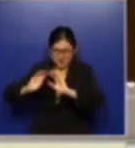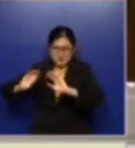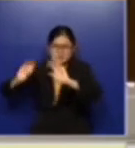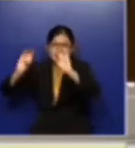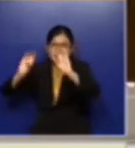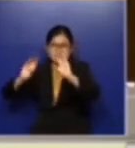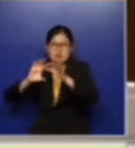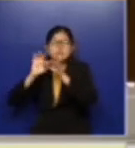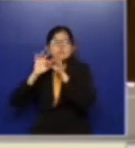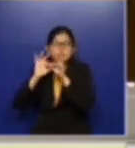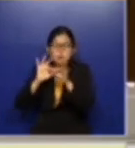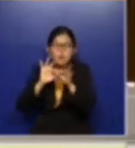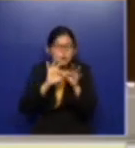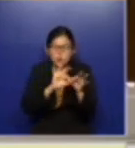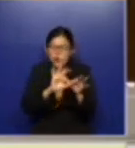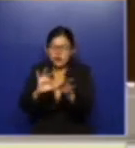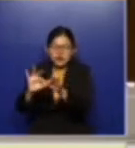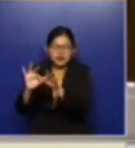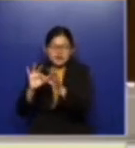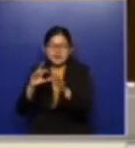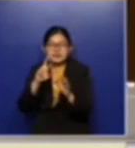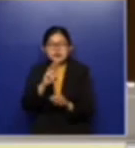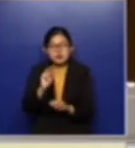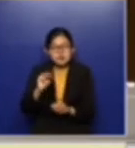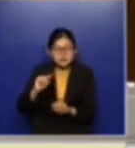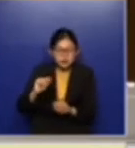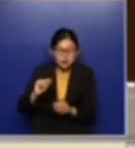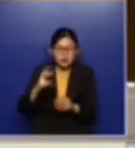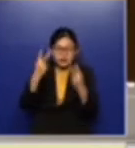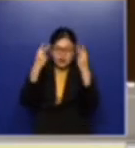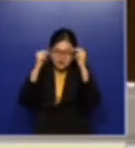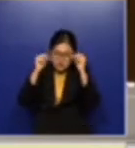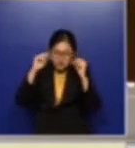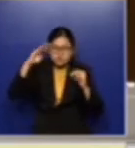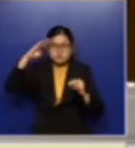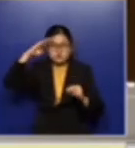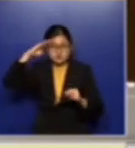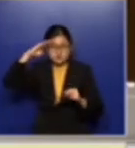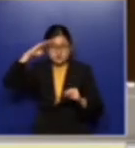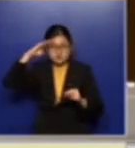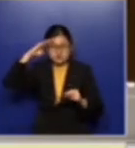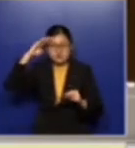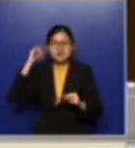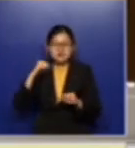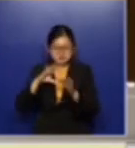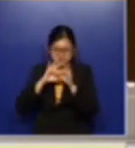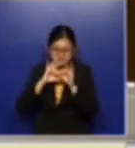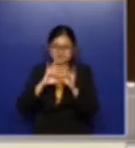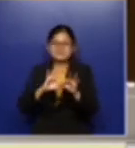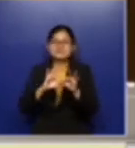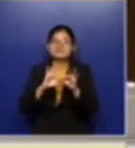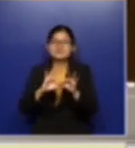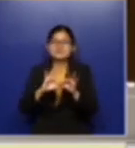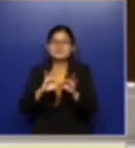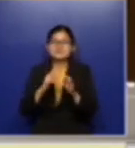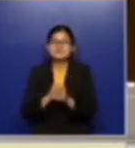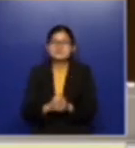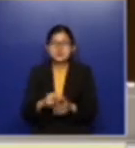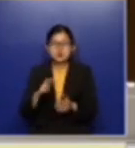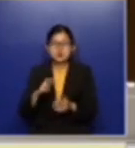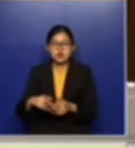เป็นใยครับพระท่านนายกรัฐมนตรีพลเอกประยุทธ์จันทร์โอชาและพลเอก